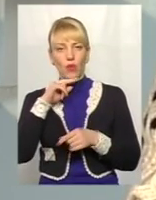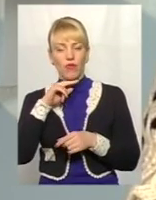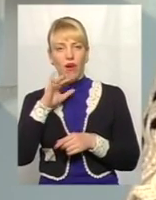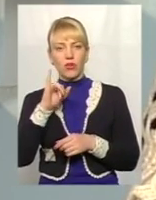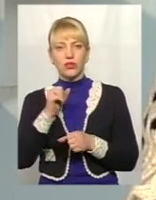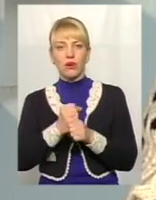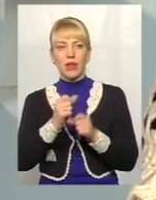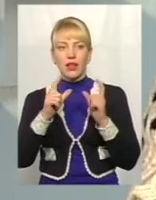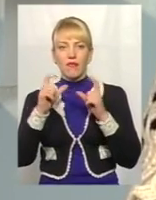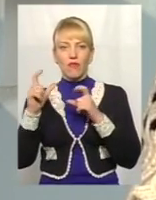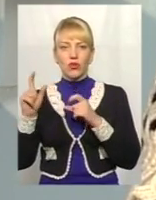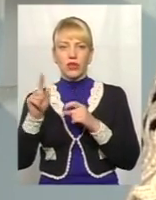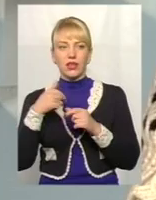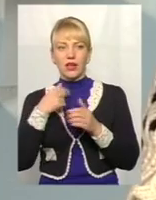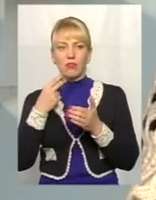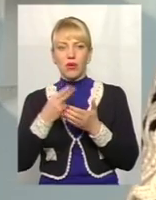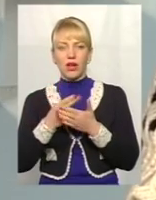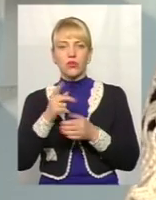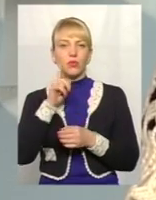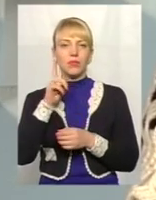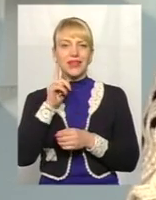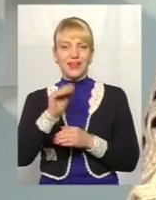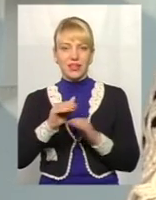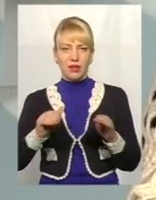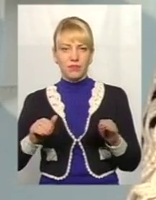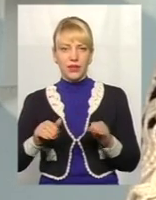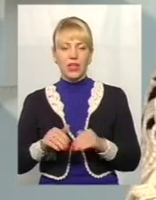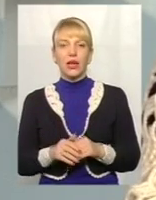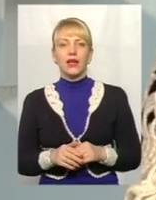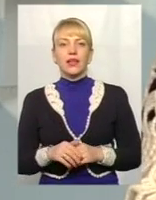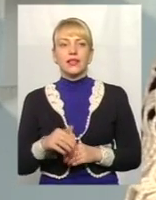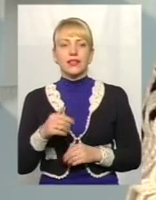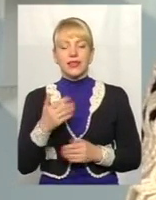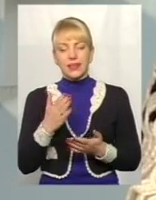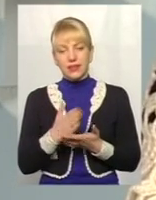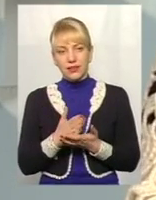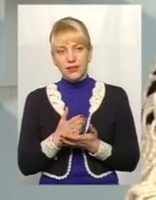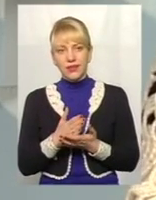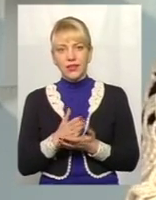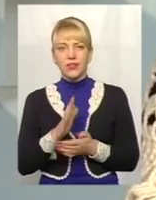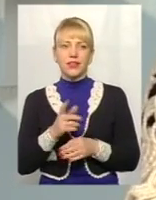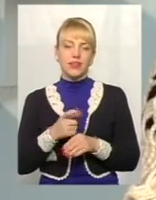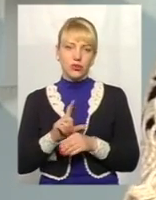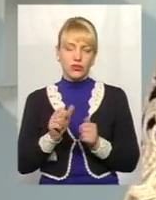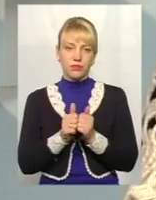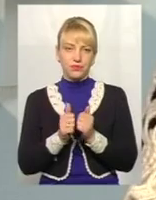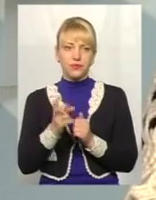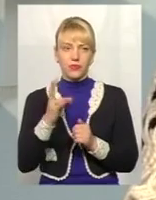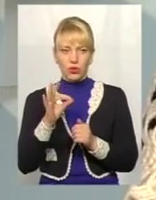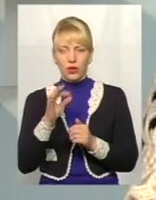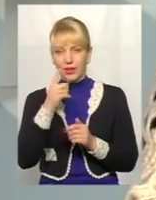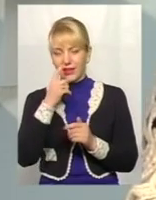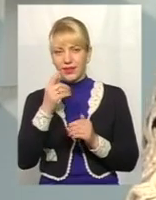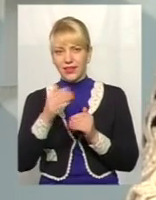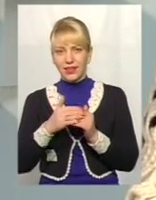зробила фотографії, які я показую підліткам. Є, не зовсім рядом, але